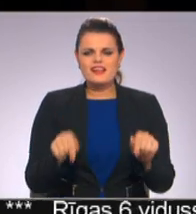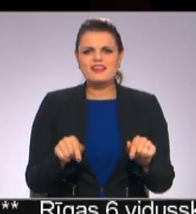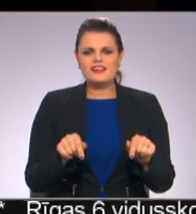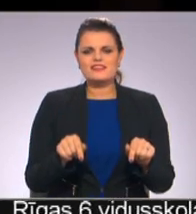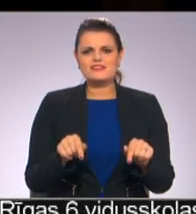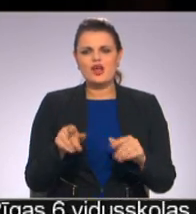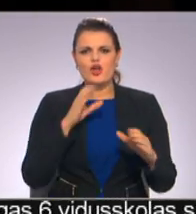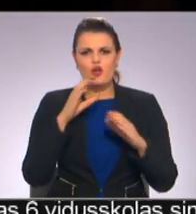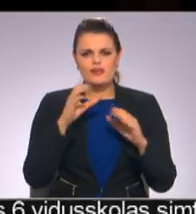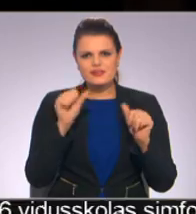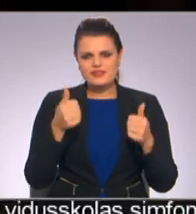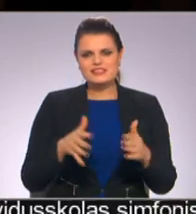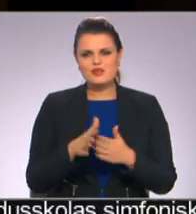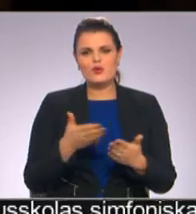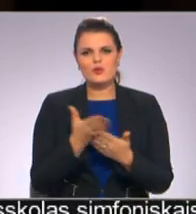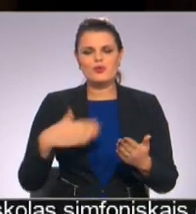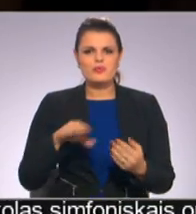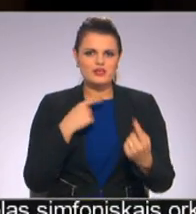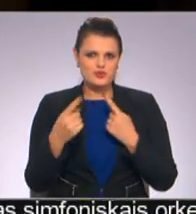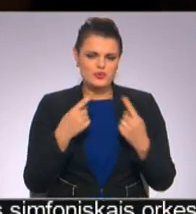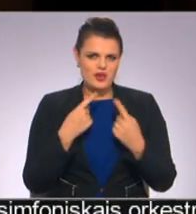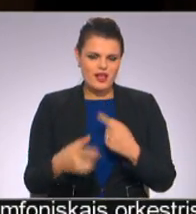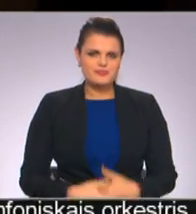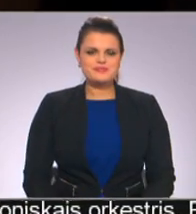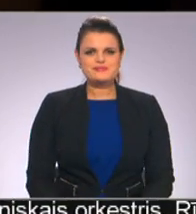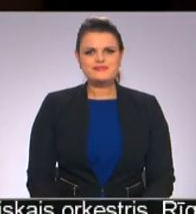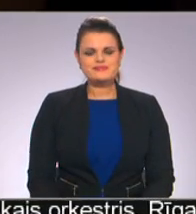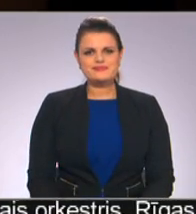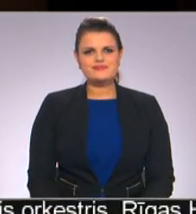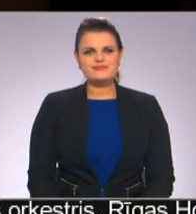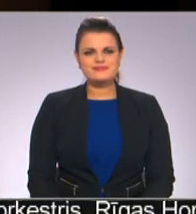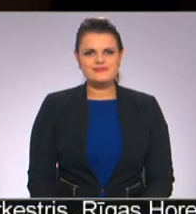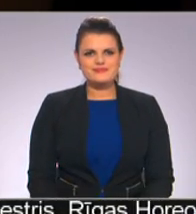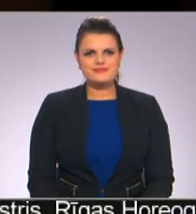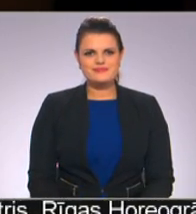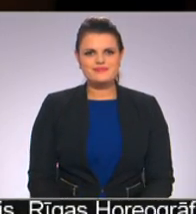Tas ir tas komunikācijas veids, ar kuru mēs runājam. Jānis Lācis, Edgars Bite, Latvijas televīzija.